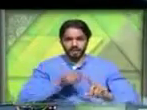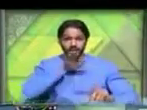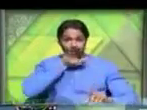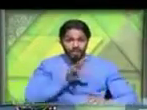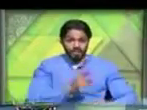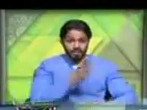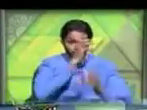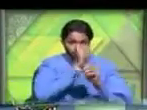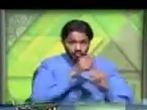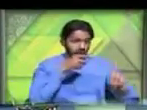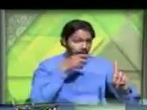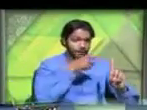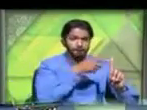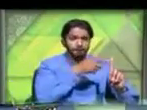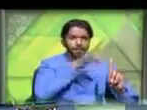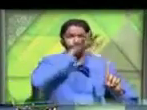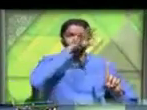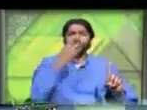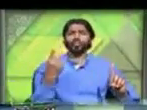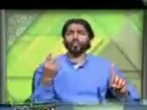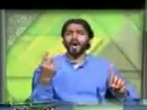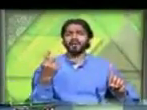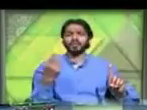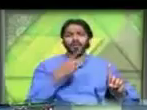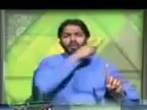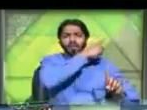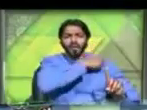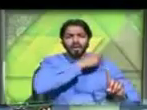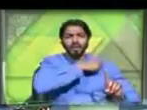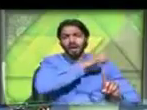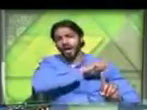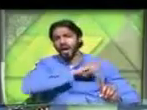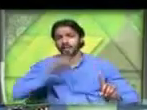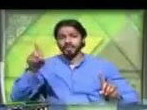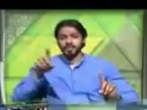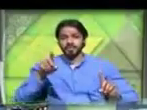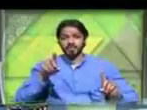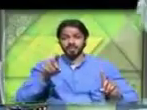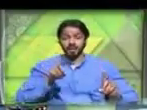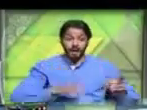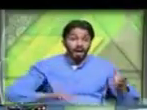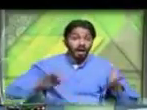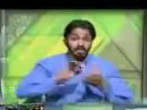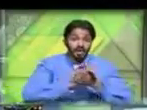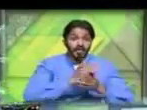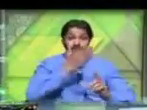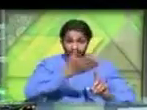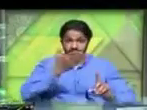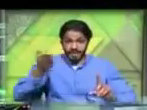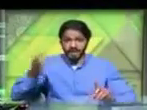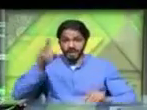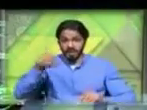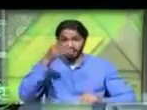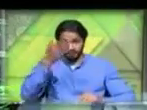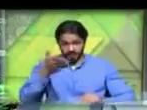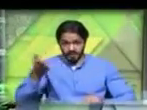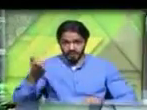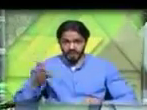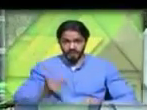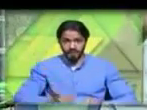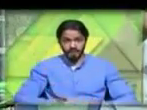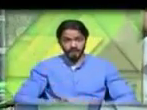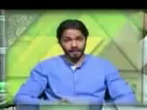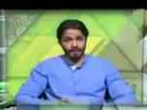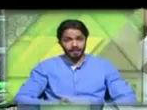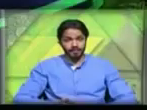بالعصمة لأبي بكر وعمر وعثمان وعلي وسائر إخواني من الصحابة. فكيف نقول بالعصمة لإمام من أئمتنا أو